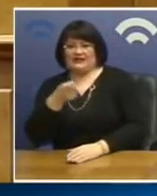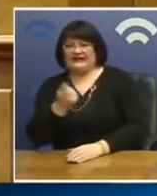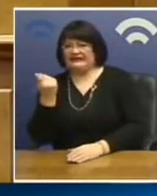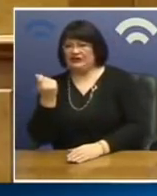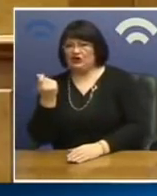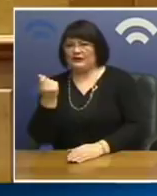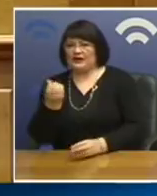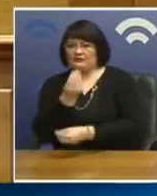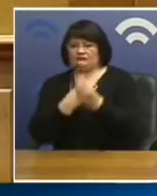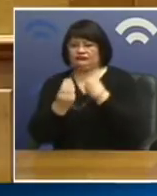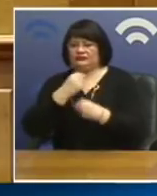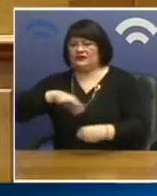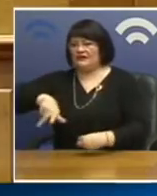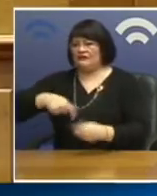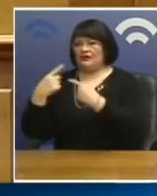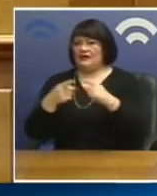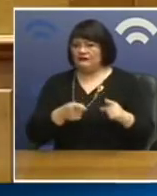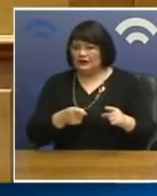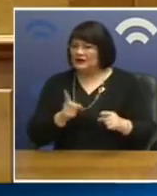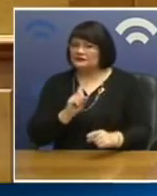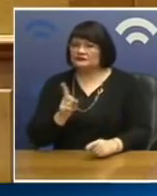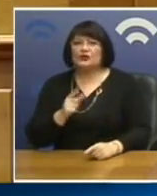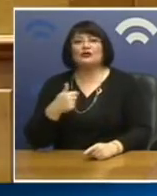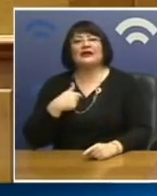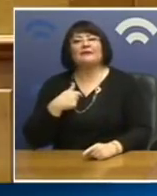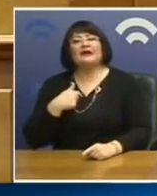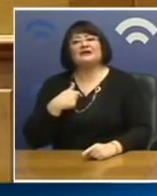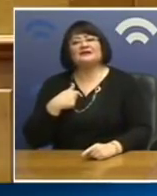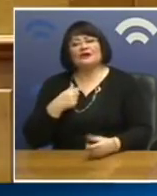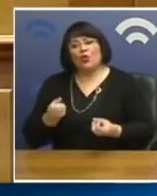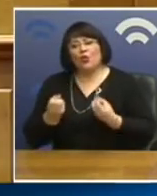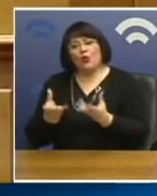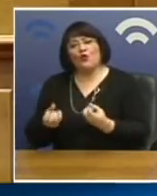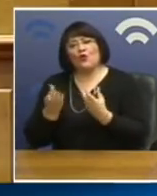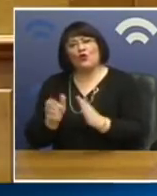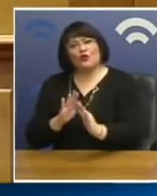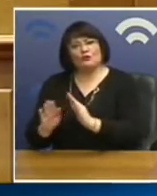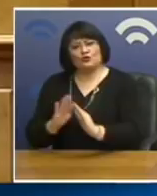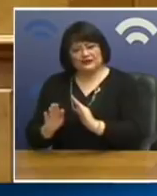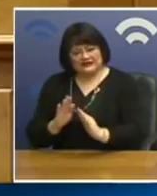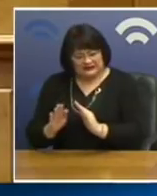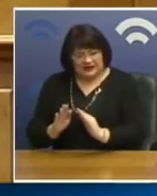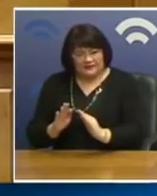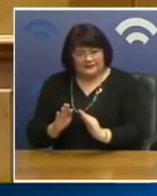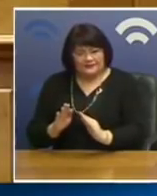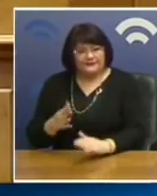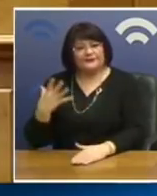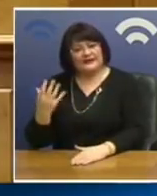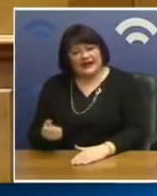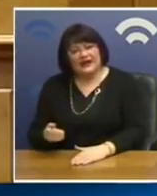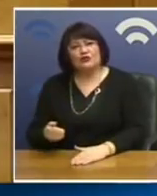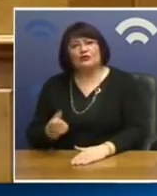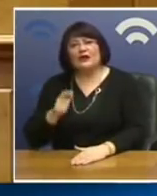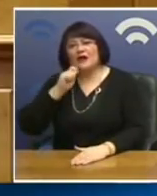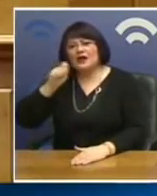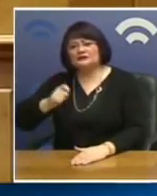οικονομικού εγκλήματος, αλλά νομοθέτησε ευνοϊκά για την κατοχή βομβών